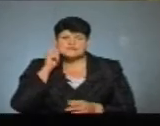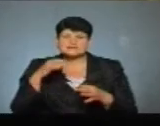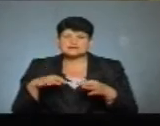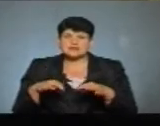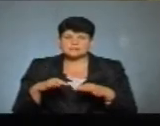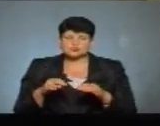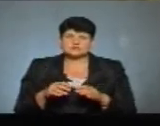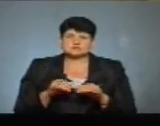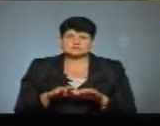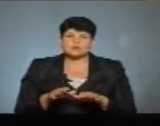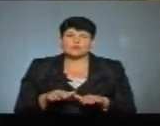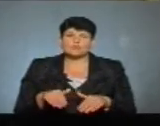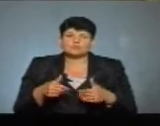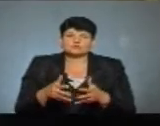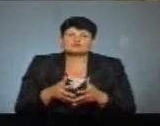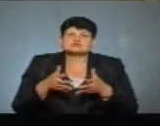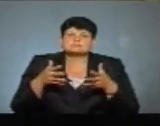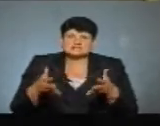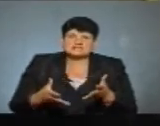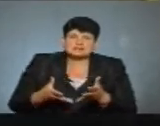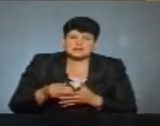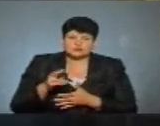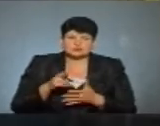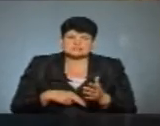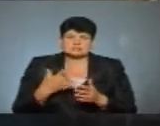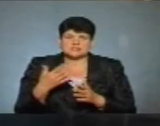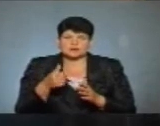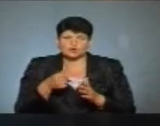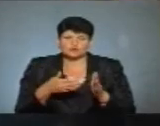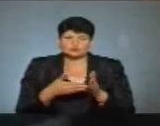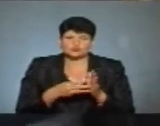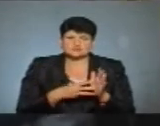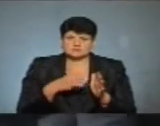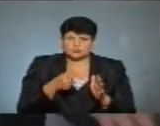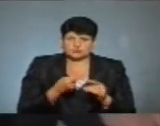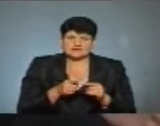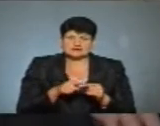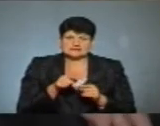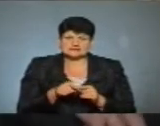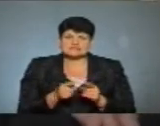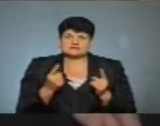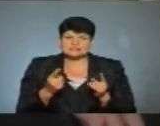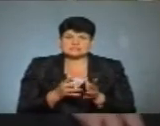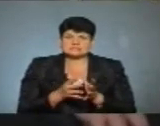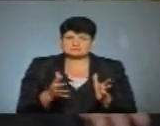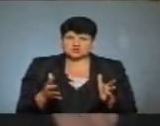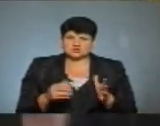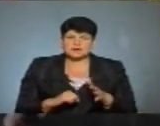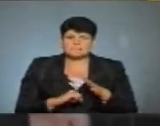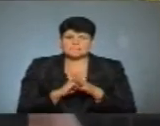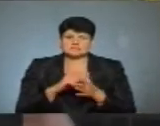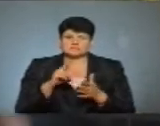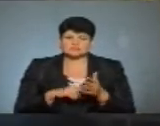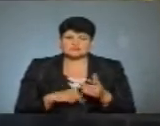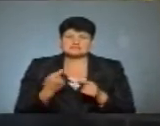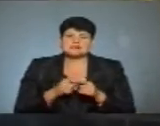засобу пропонується збільшити, за який сплачується податок, з 5 років до 8 років. Тобто це значне збільшення бази оподаткування. Це